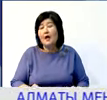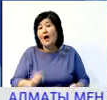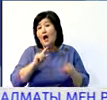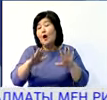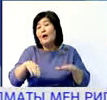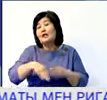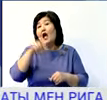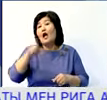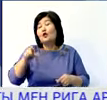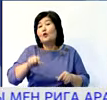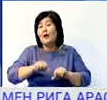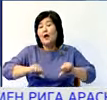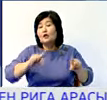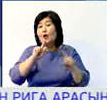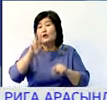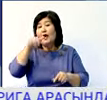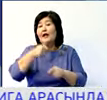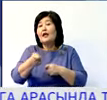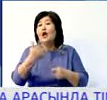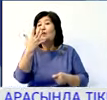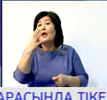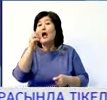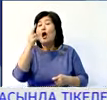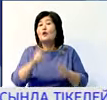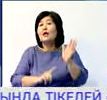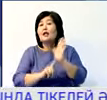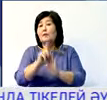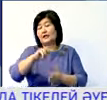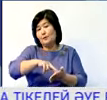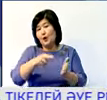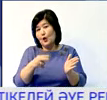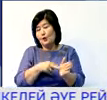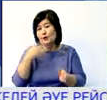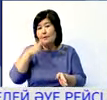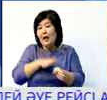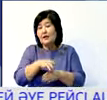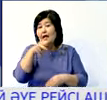Мәжіліс депутаттары пленарлық отырыста елбасының бес әлеуметтік бастамасын жүзеге асыру мақсатында